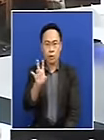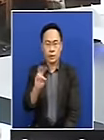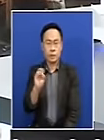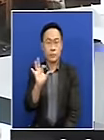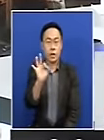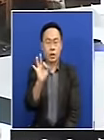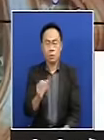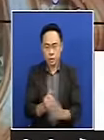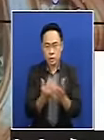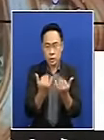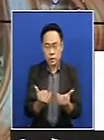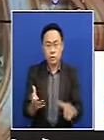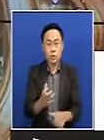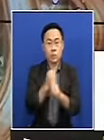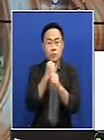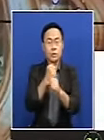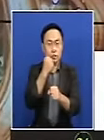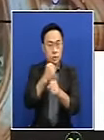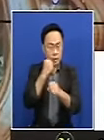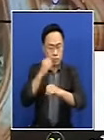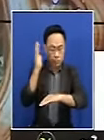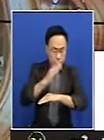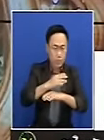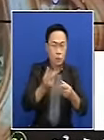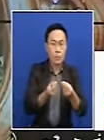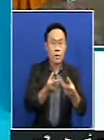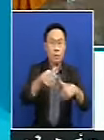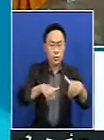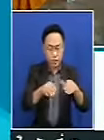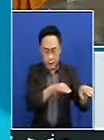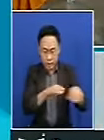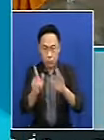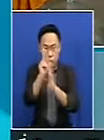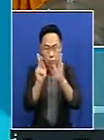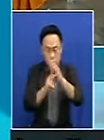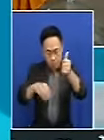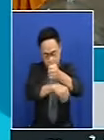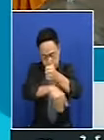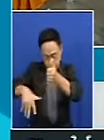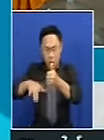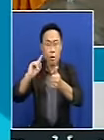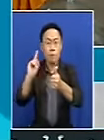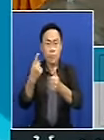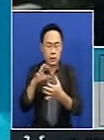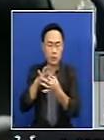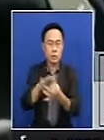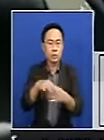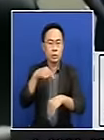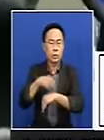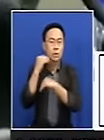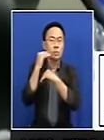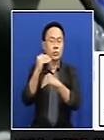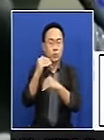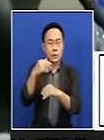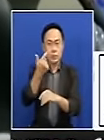คะขั้นตอนต่อไปคือจะเตรียมร่างพระราชบัญญัติประกอบร่างรัฐธรรมนูญที่มีทั้งสิ้น11ฉบับให้ทันเวลาภาย